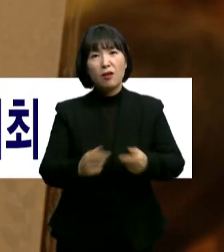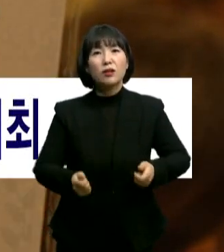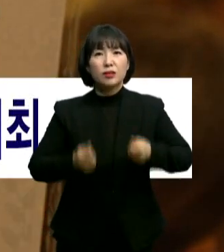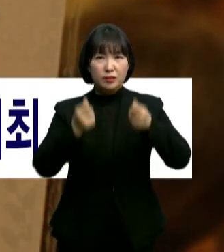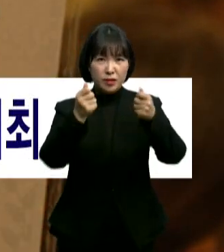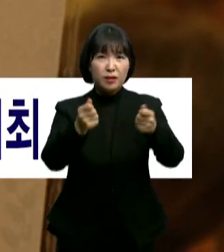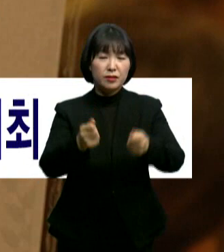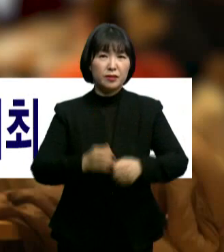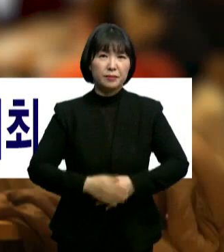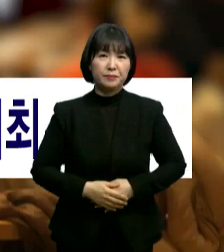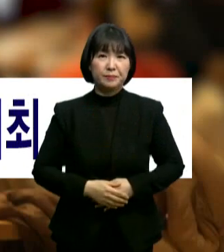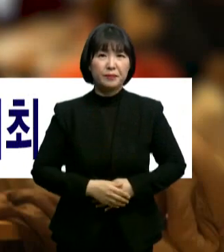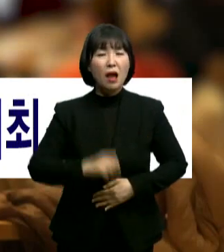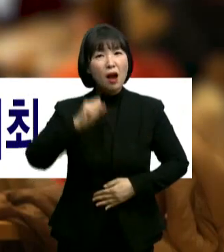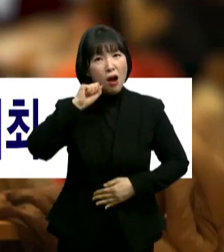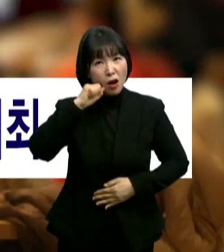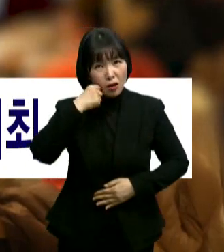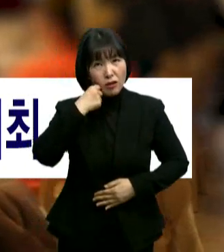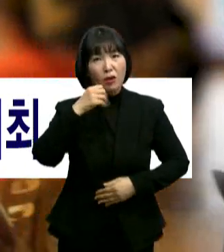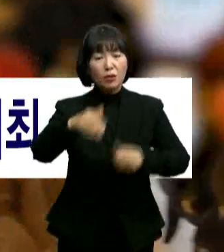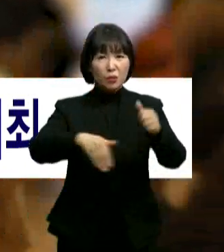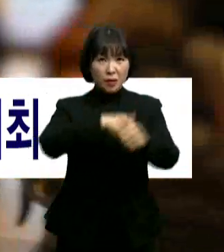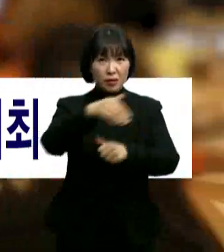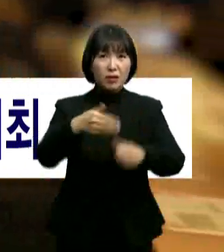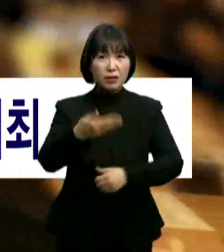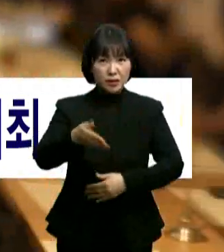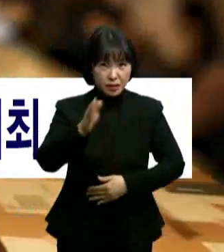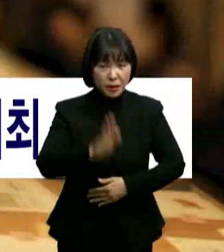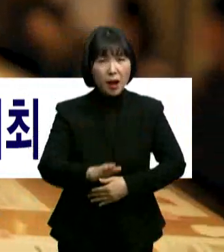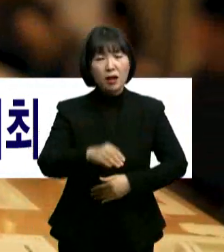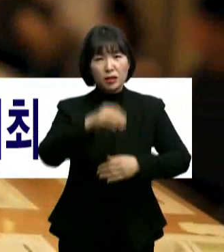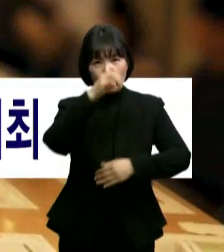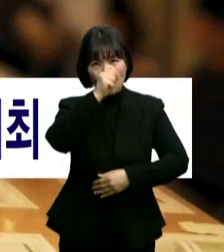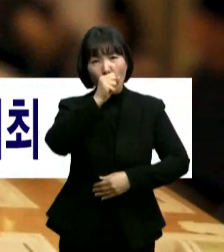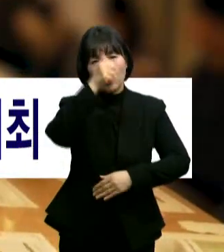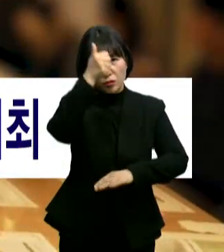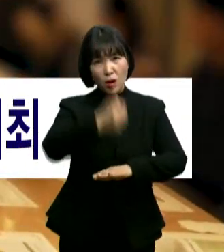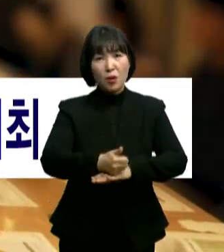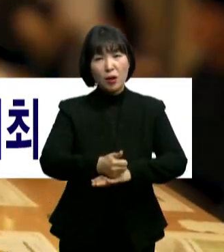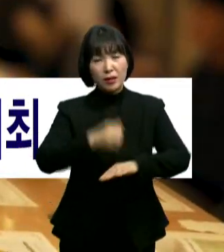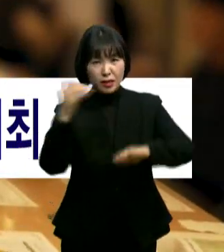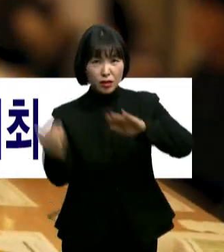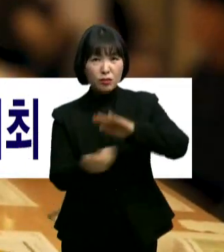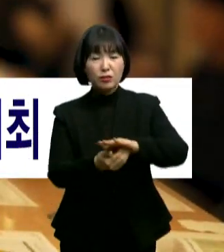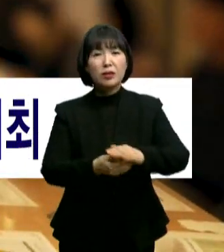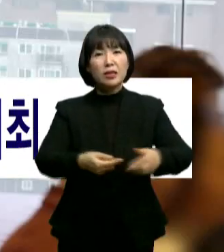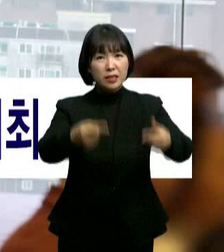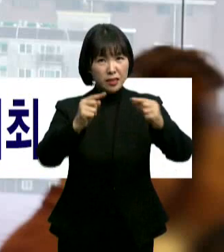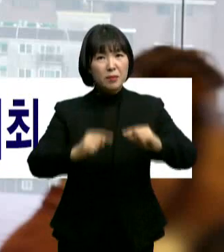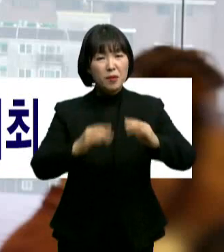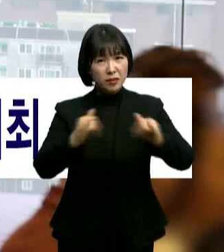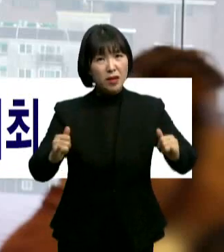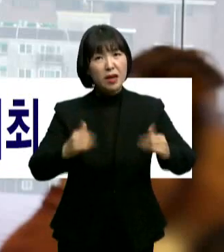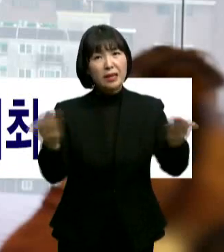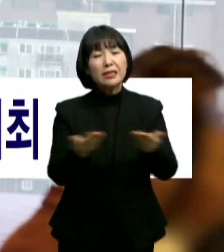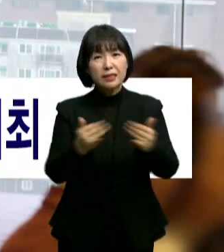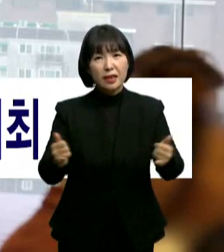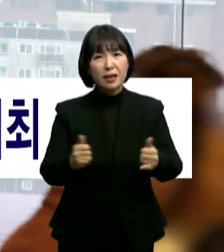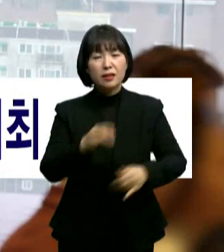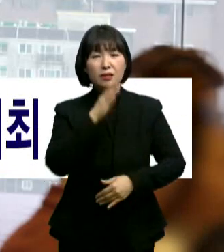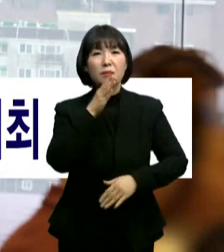인사말에서 어려운 환경 속에서도 많은 성과를 이루 주신 참여자와 종사자 여러분께 깊은 감사를